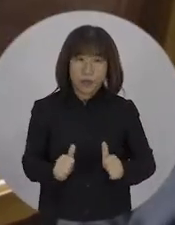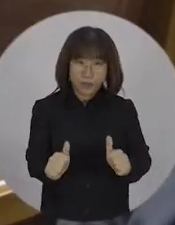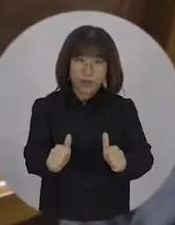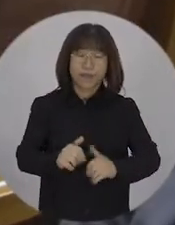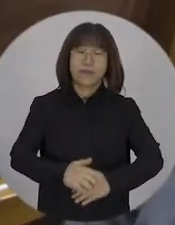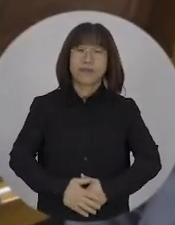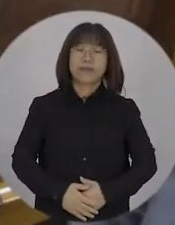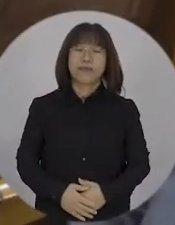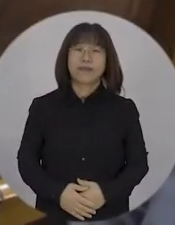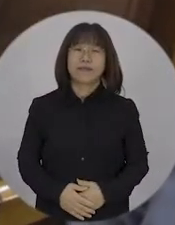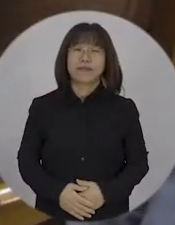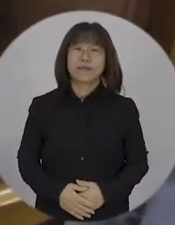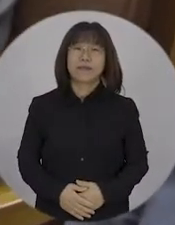방침입니다